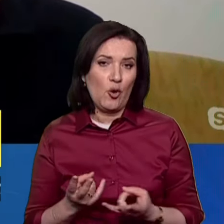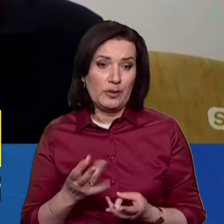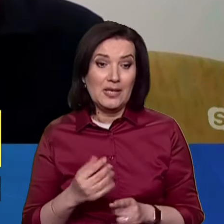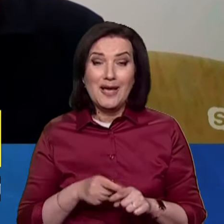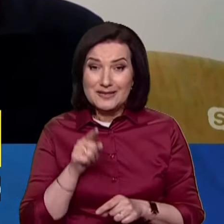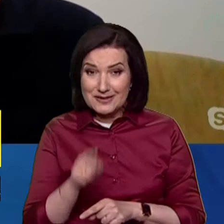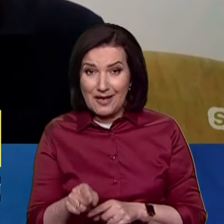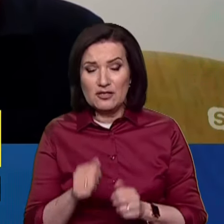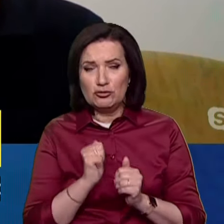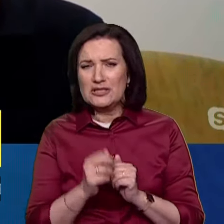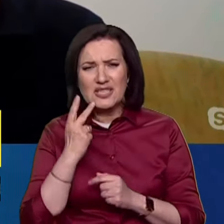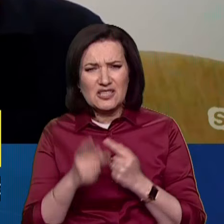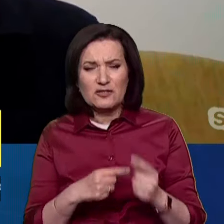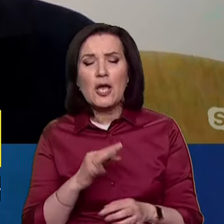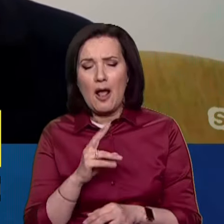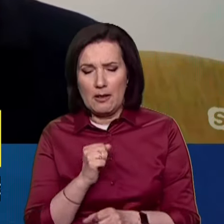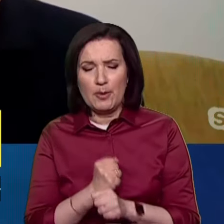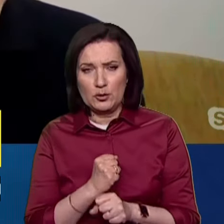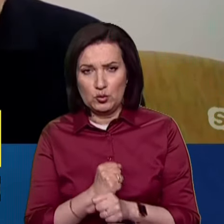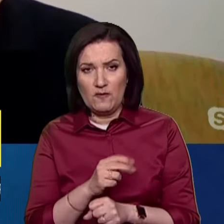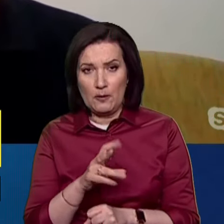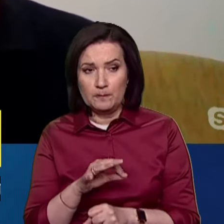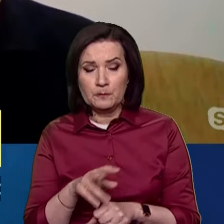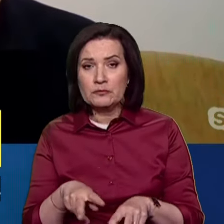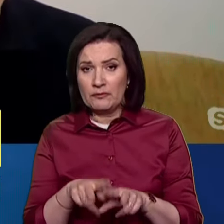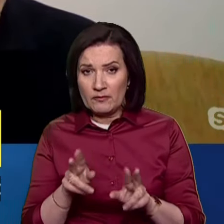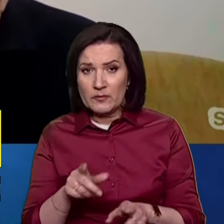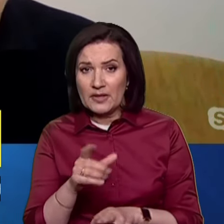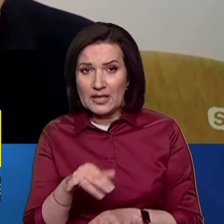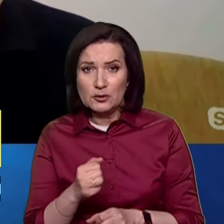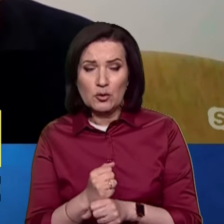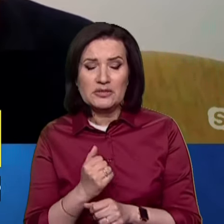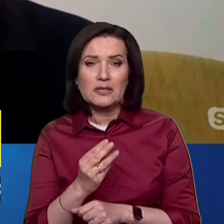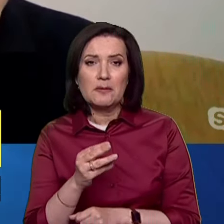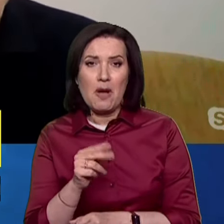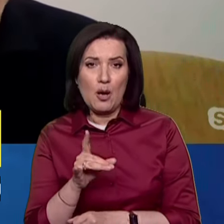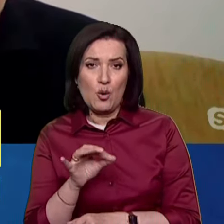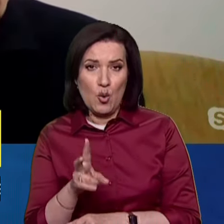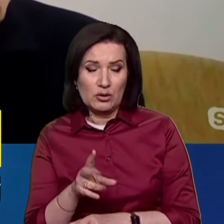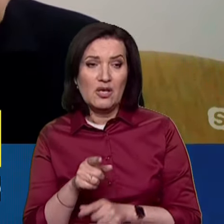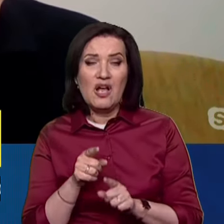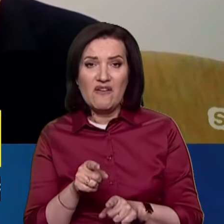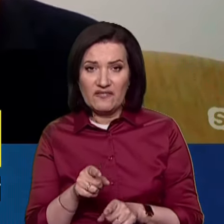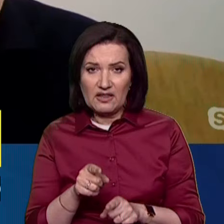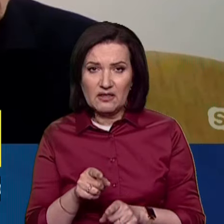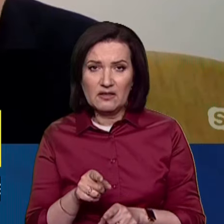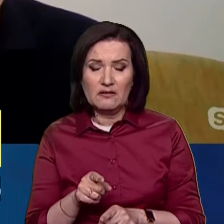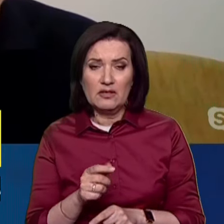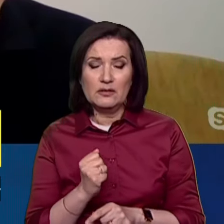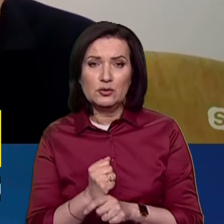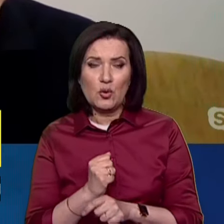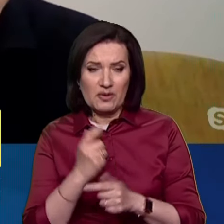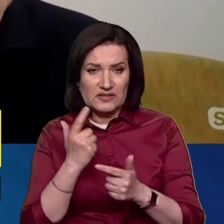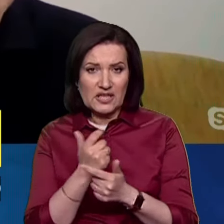І це дуже часто, не завжди, але працювало. От схожий хід зробив зараз Макрон. Він